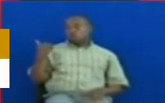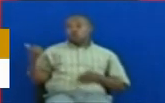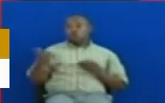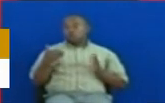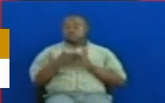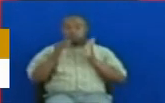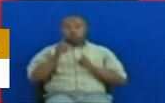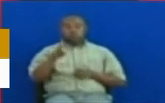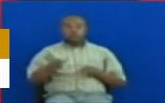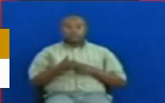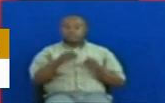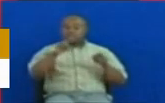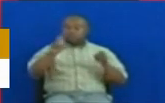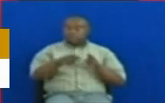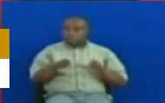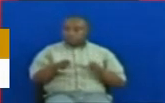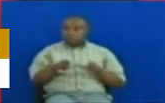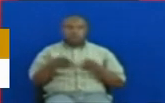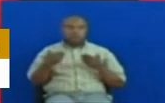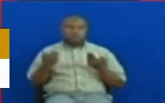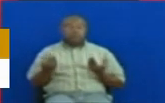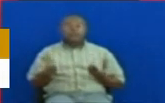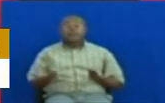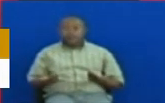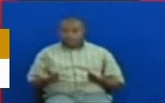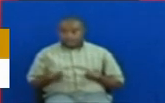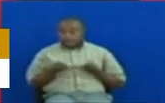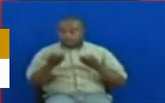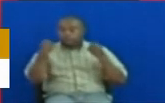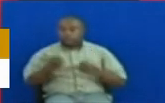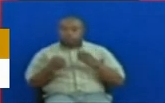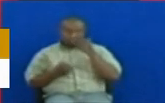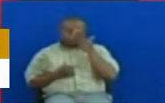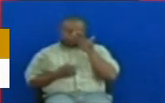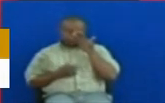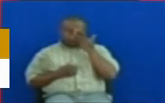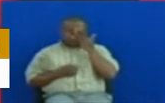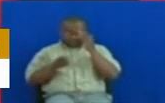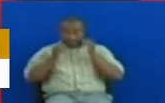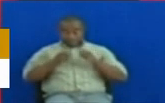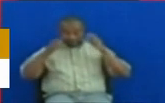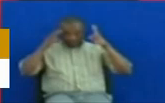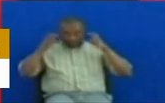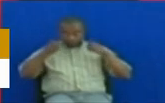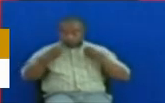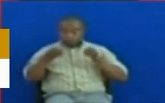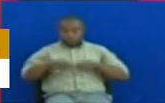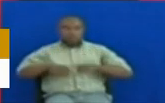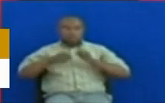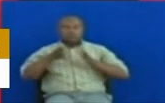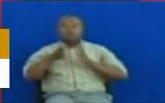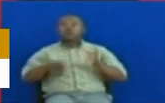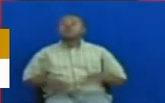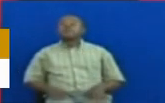bado mikataba ilikuwa inaleta shida. Mimi nadhani tu consider kutokumpa madaraka makubwa haya, vinginevyo